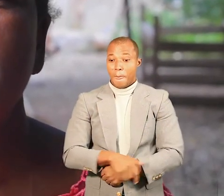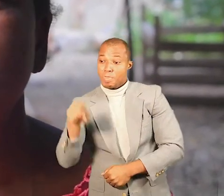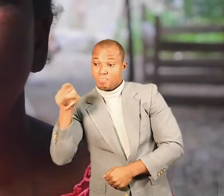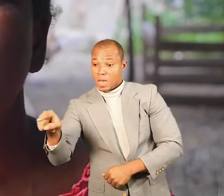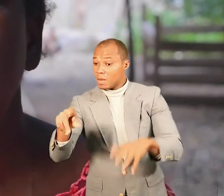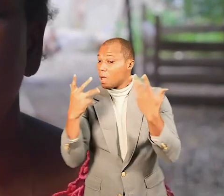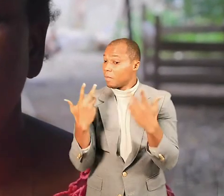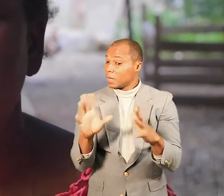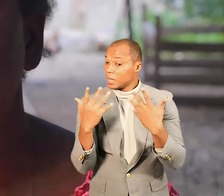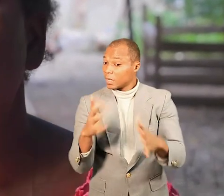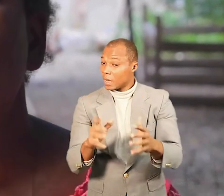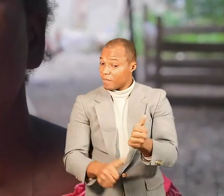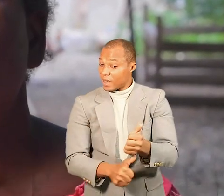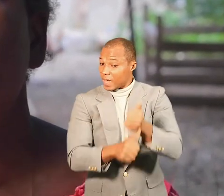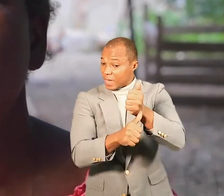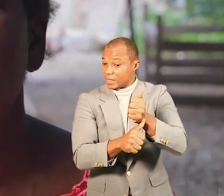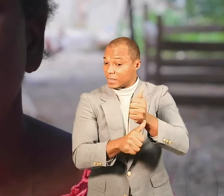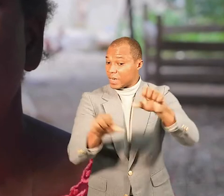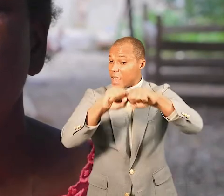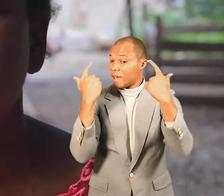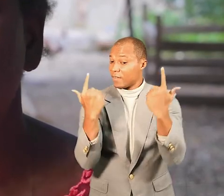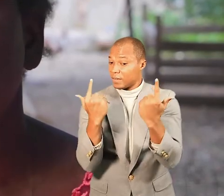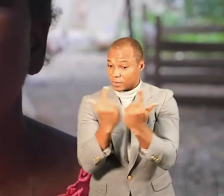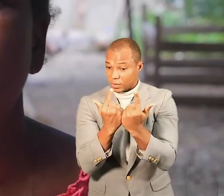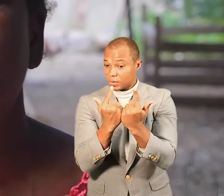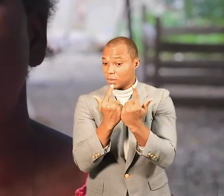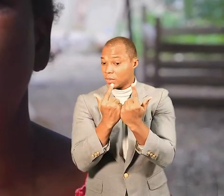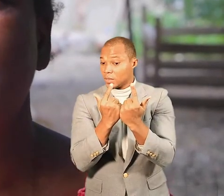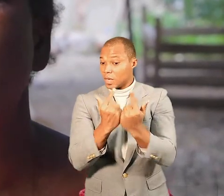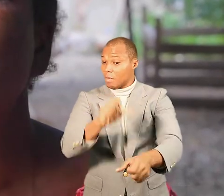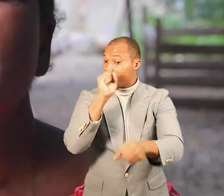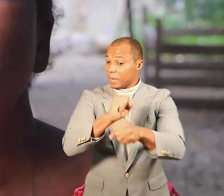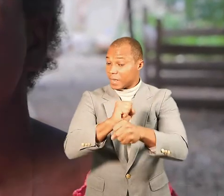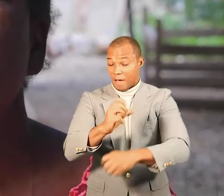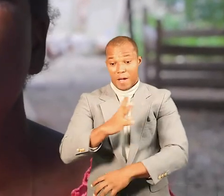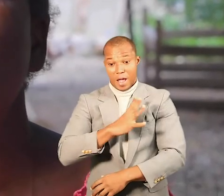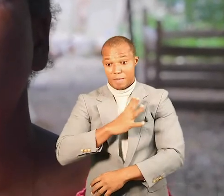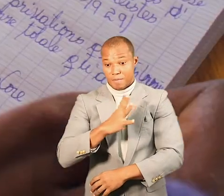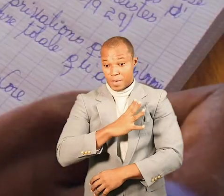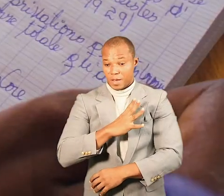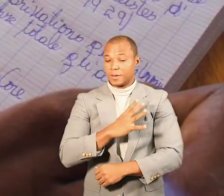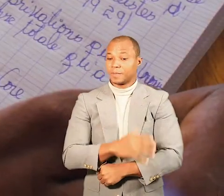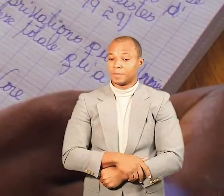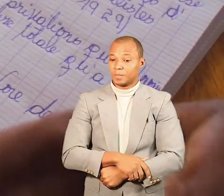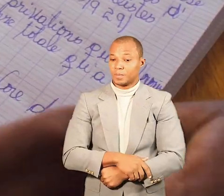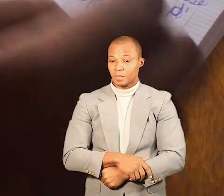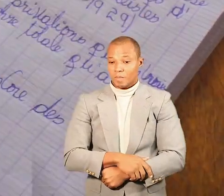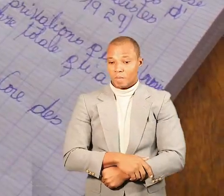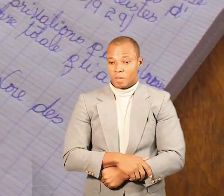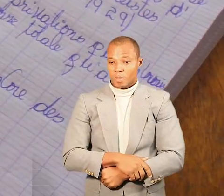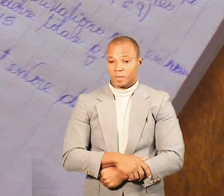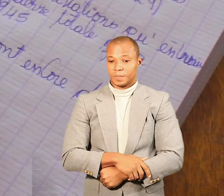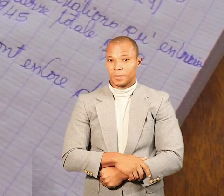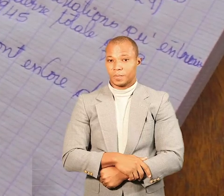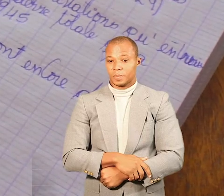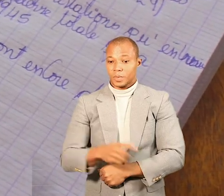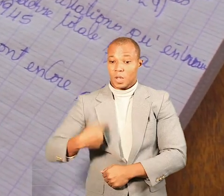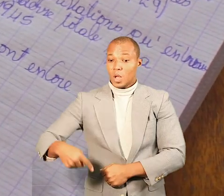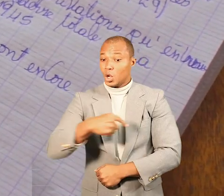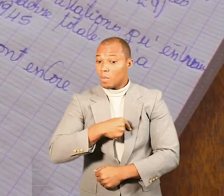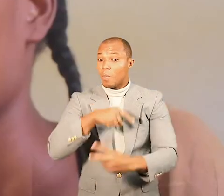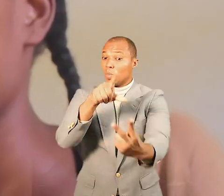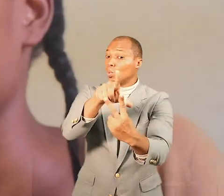Samuel dit qu'il était capable de faire assistance à affaires sociales et mettre là où il travaille assez bien. Pour être capable d'arriver là,